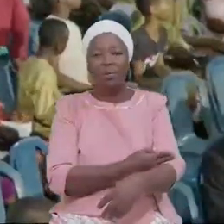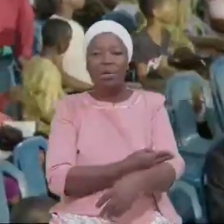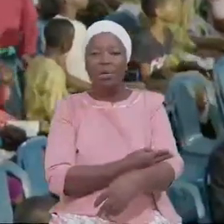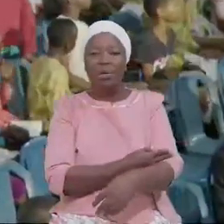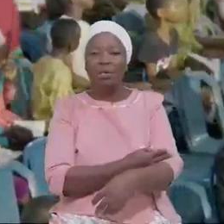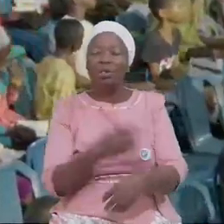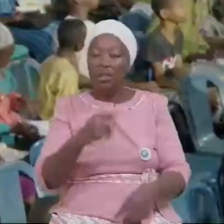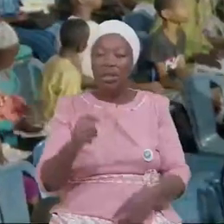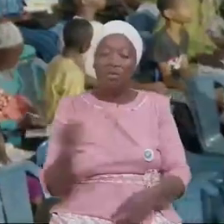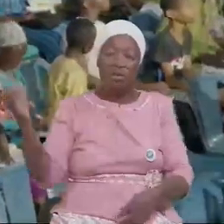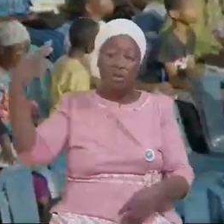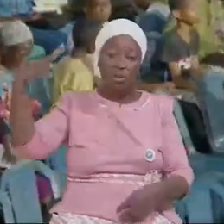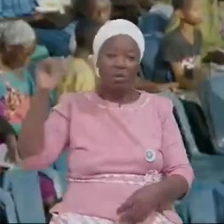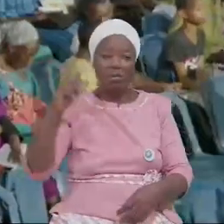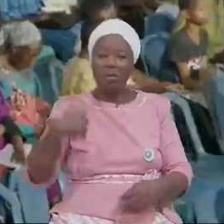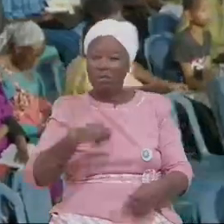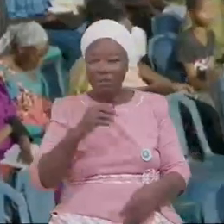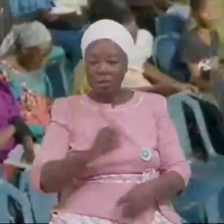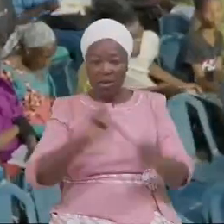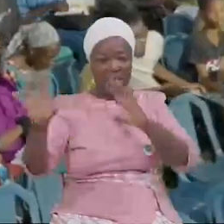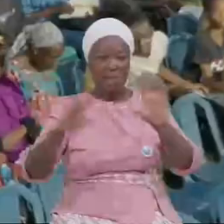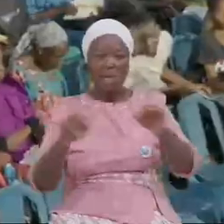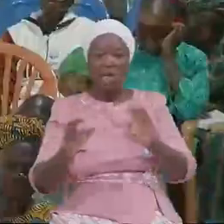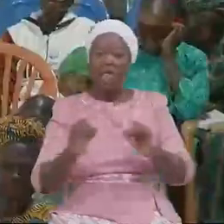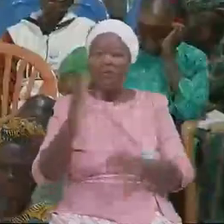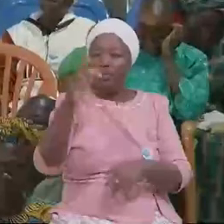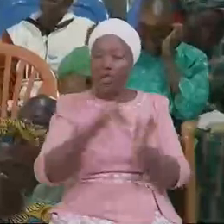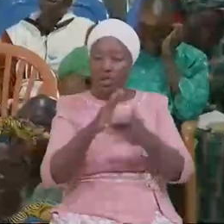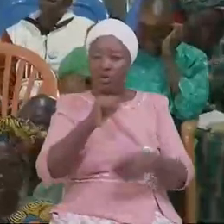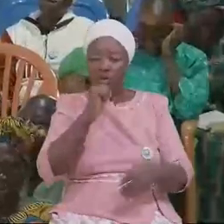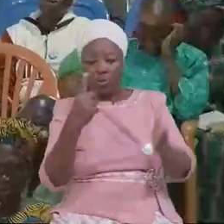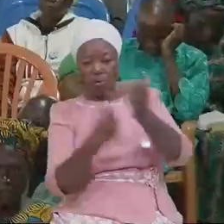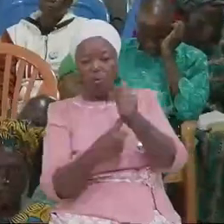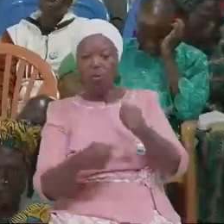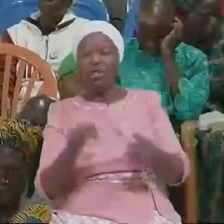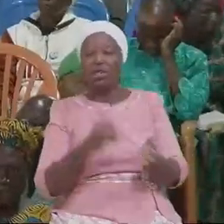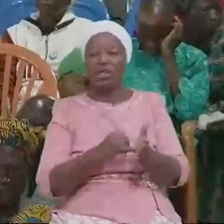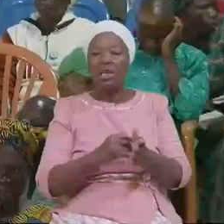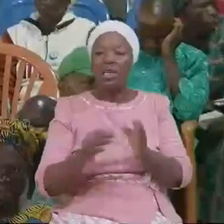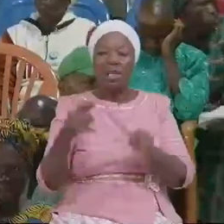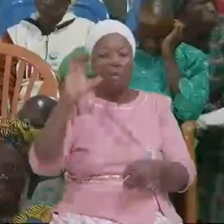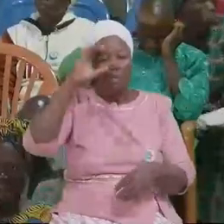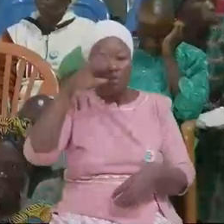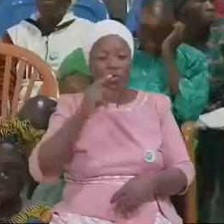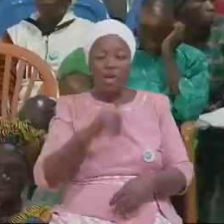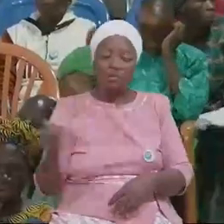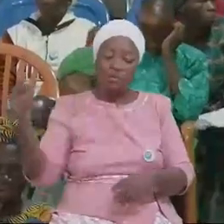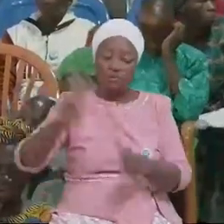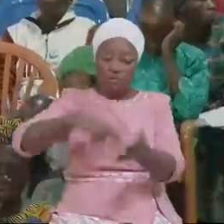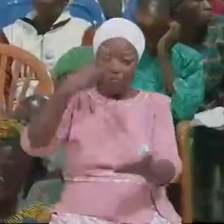soleil aurait s'écrasé, tombé, si Jésus ne le soutient pas.